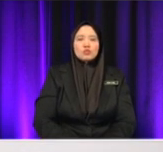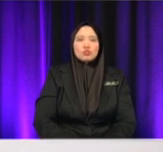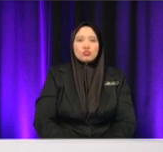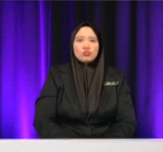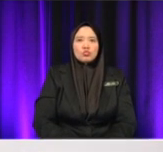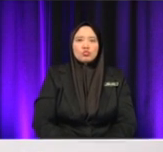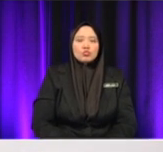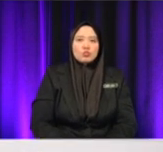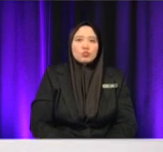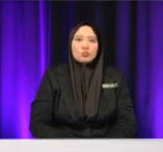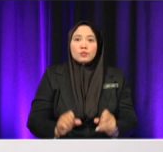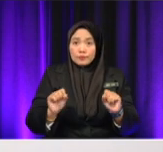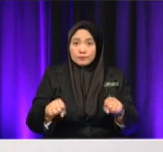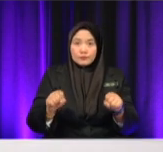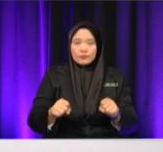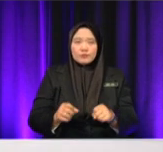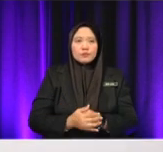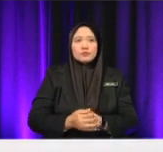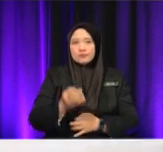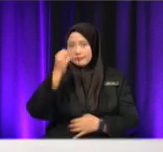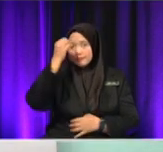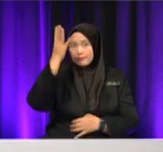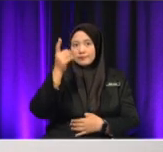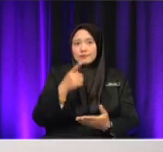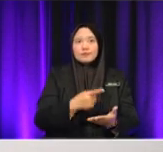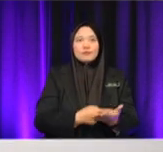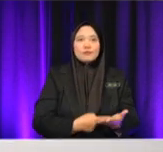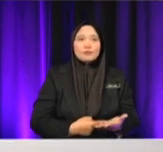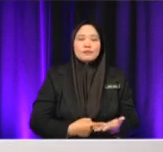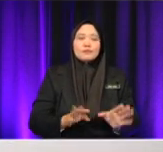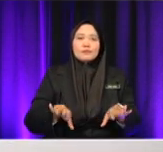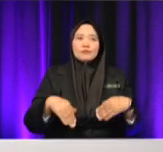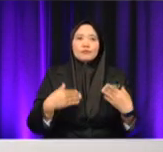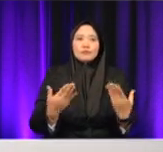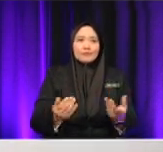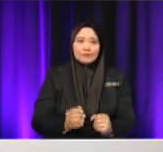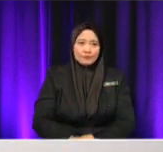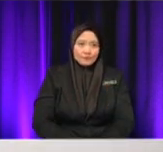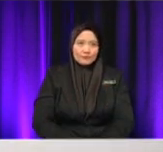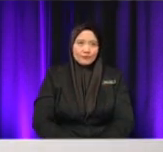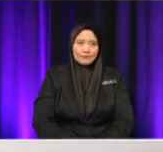macam mana mereka melihat ibu mereka melakukan dokter yang menyenangkan hati ayah mereka oke